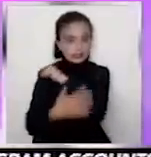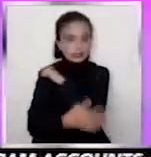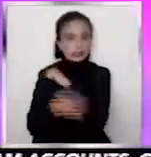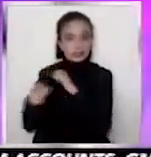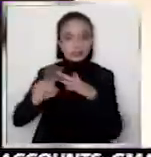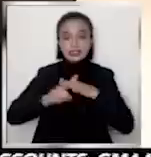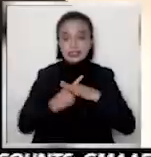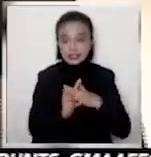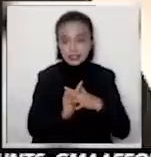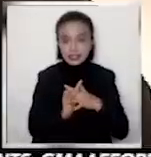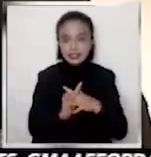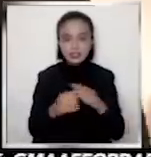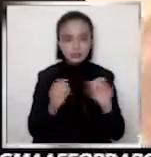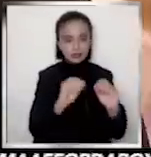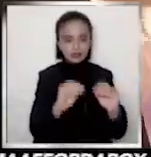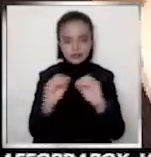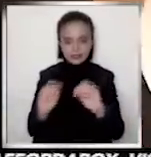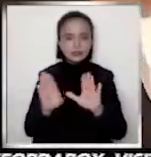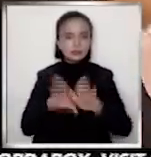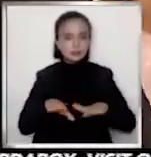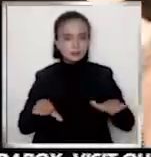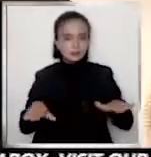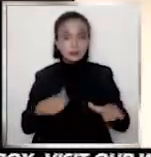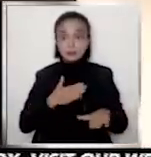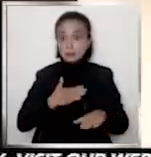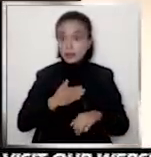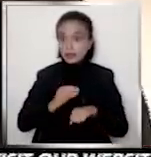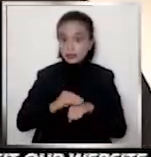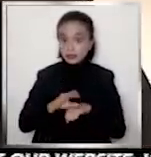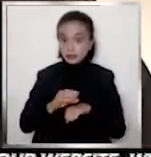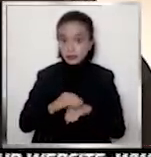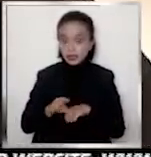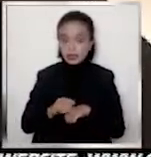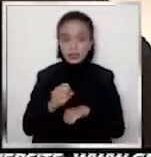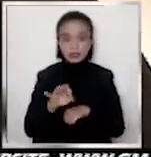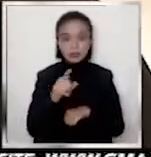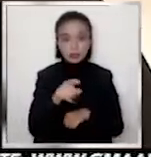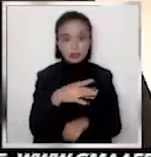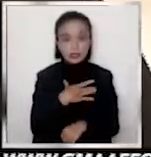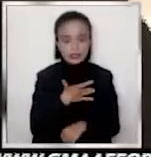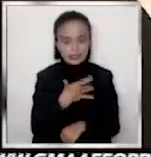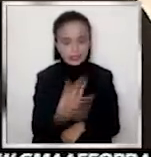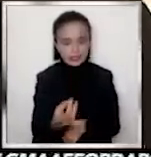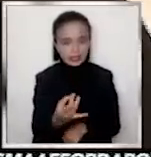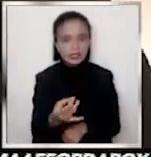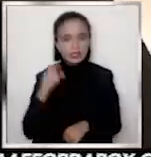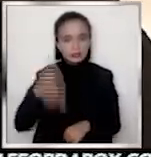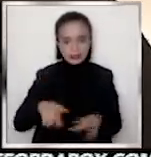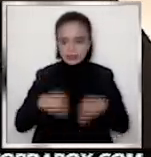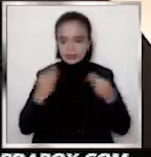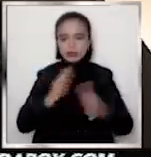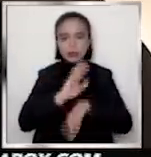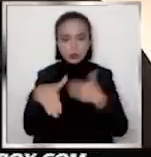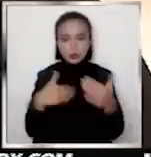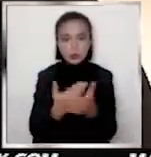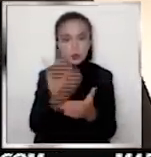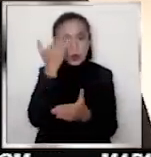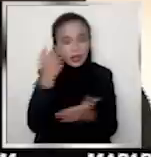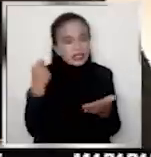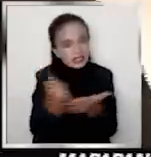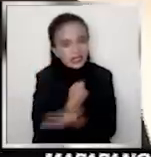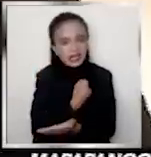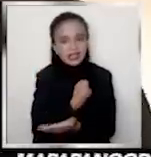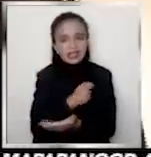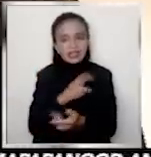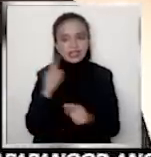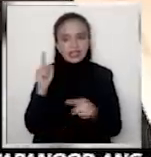sa mga bata. My advice is to really just, if you love something, like, you have to give it all. Kasi sayang naman, diba? You can't take back the time you lost.